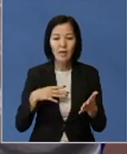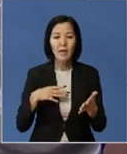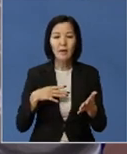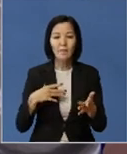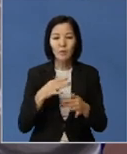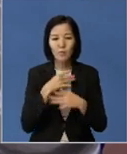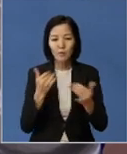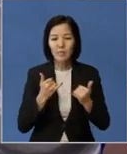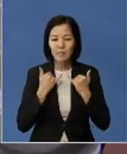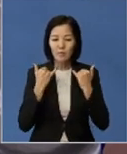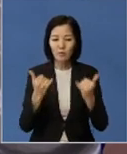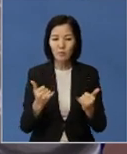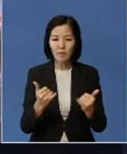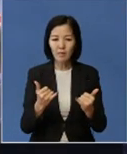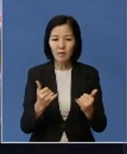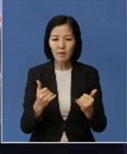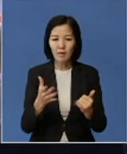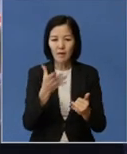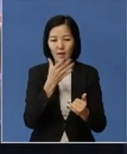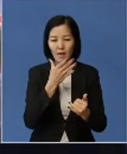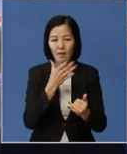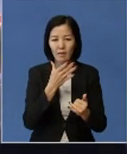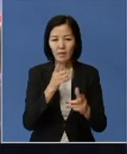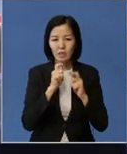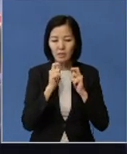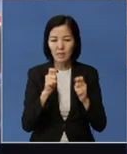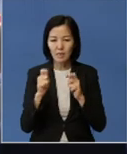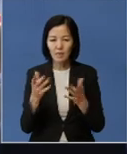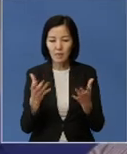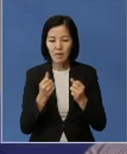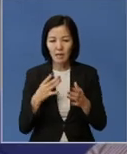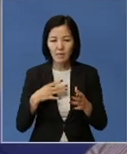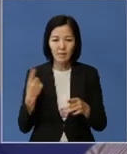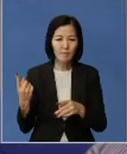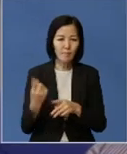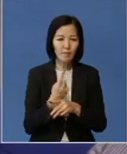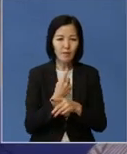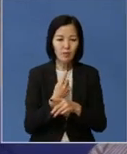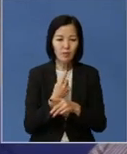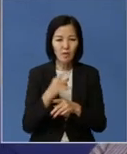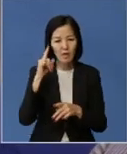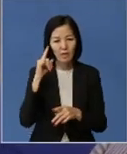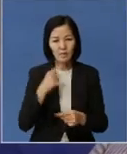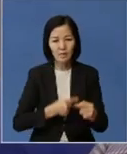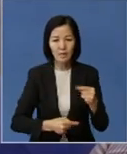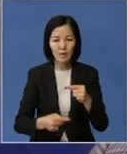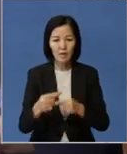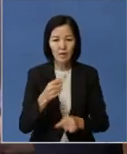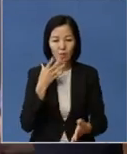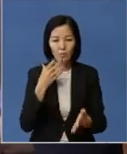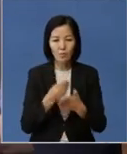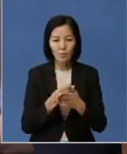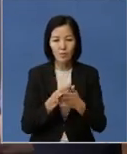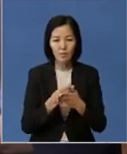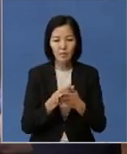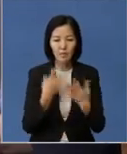талайлаған сый-құрметіне бөленіп, әдеби сыйлықтарының біразын алды. Кейін алғашқы лекпен ата жұртқа ат басын тіреп, өз елінің азат